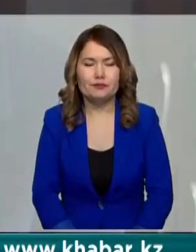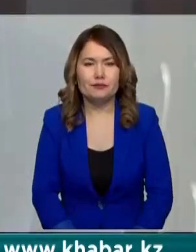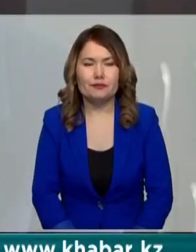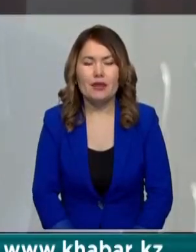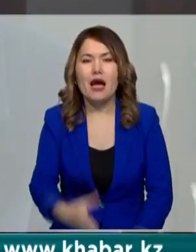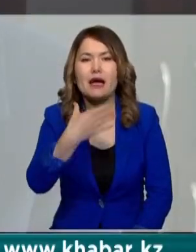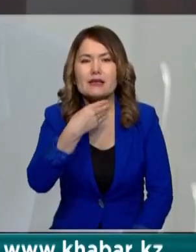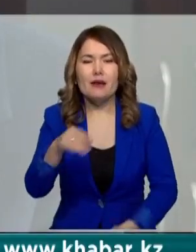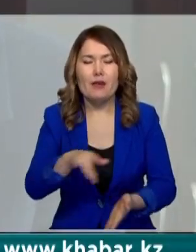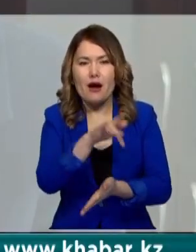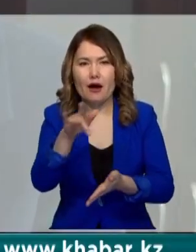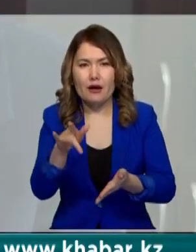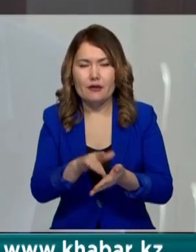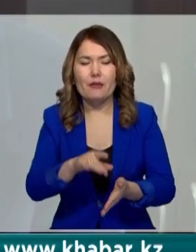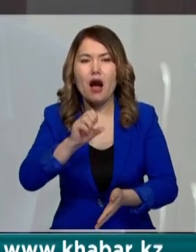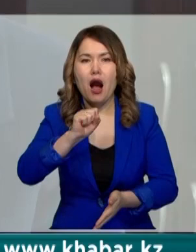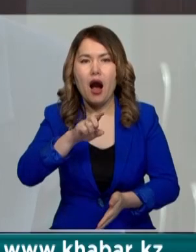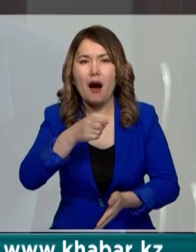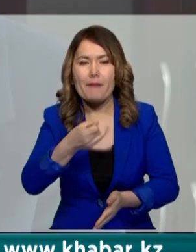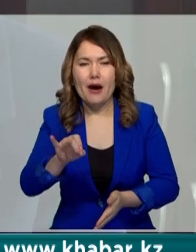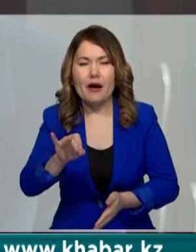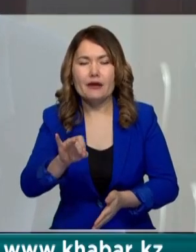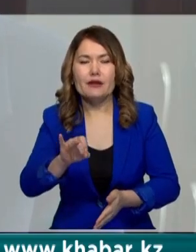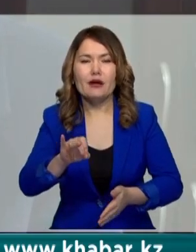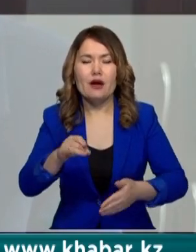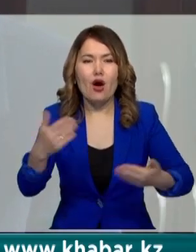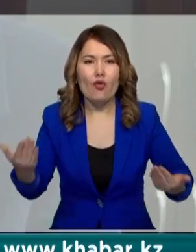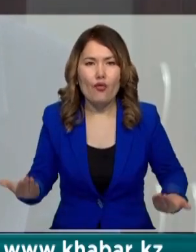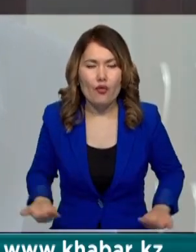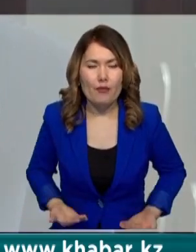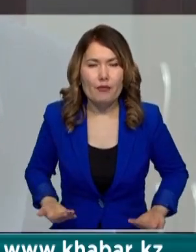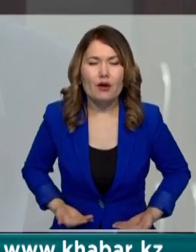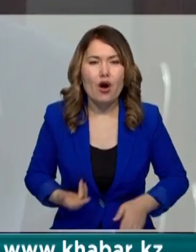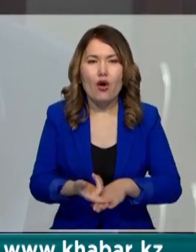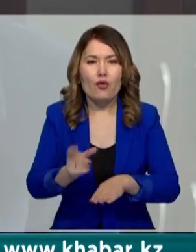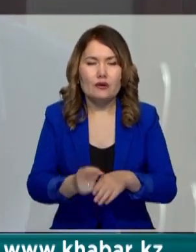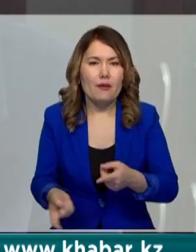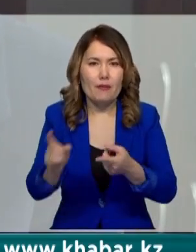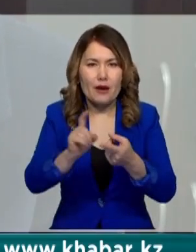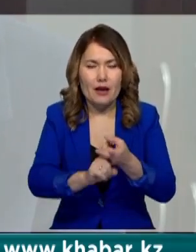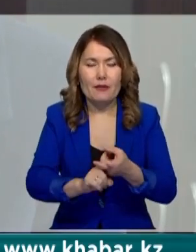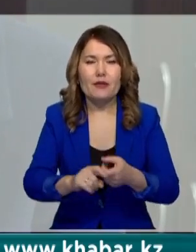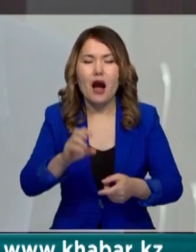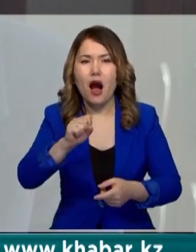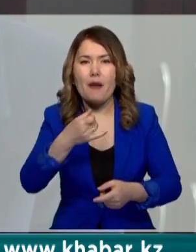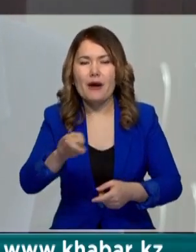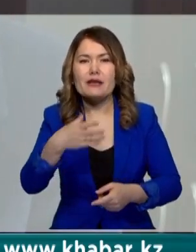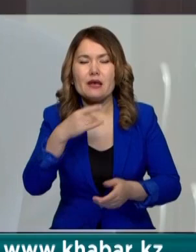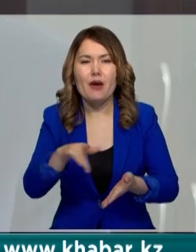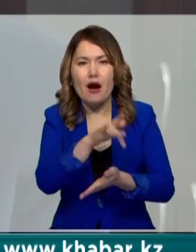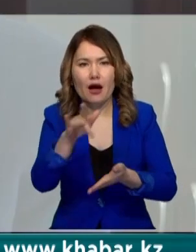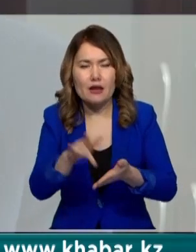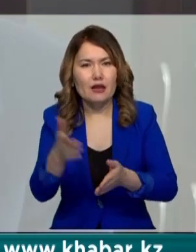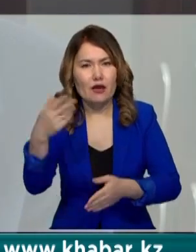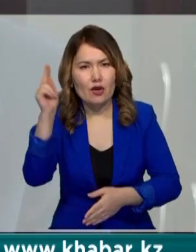Семей қаласы мен Абайдың өмірі тығыз байланысты. Абай осы Семей қаласында білім алды. Онан кейін Семей қаласына тұрақты